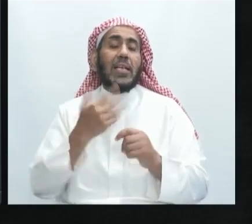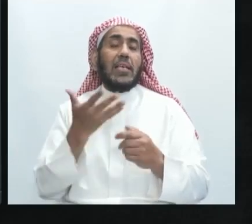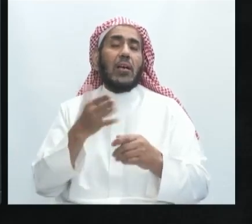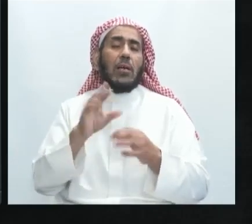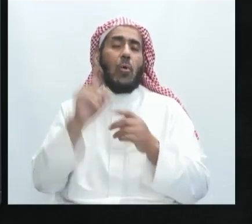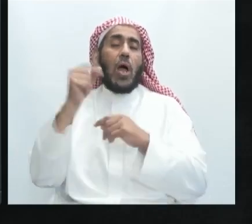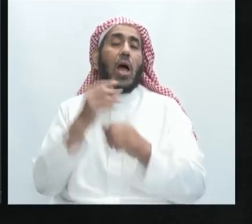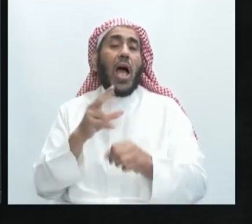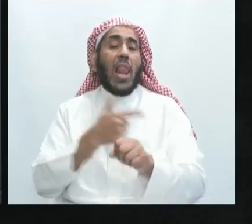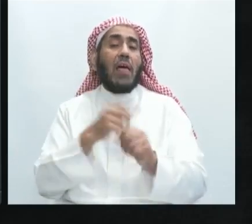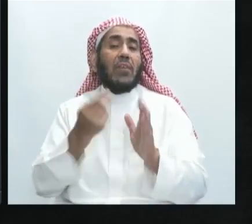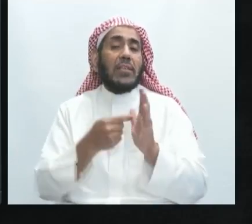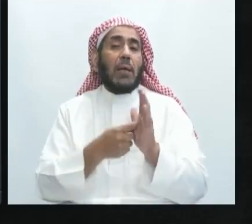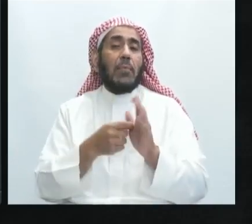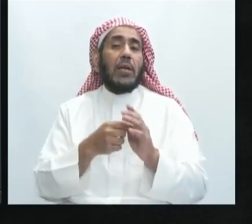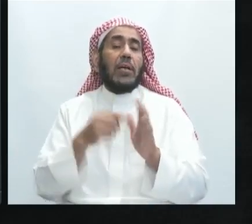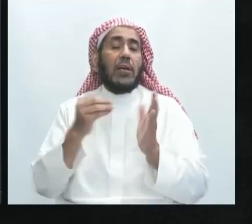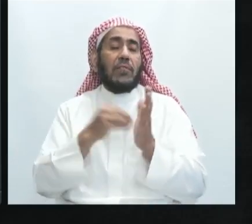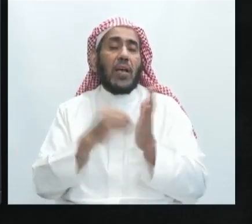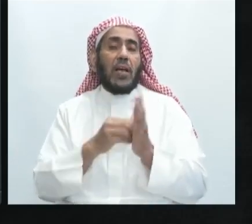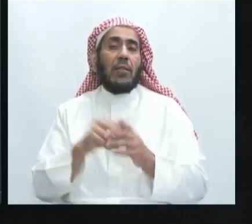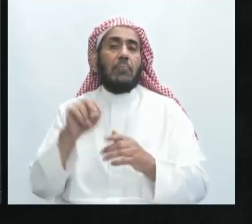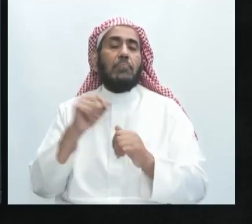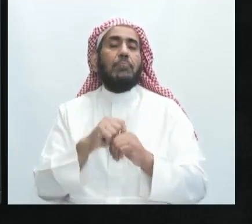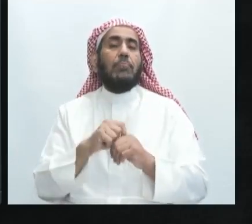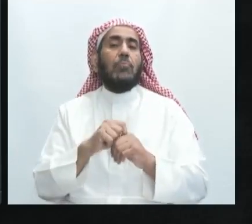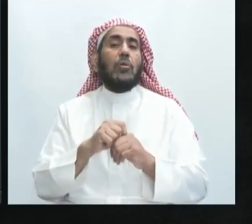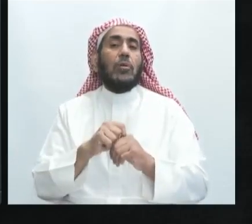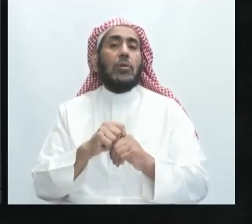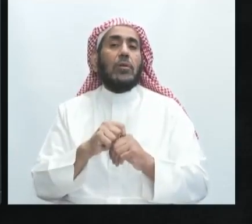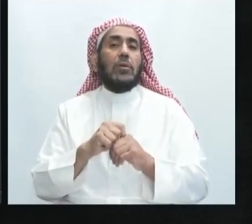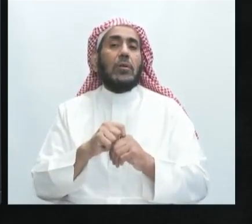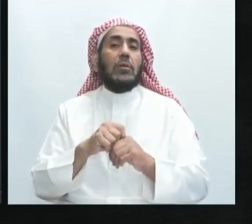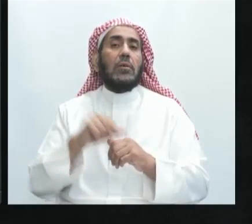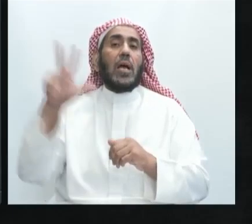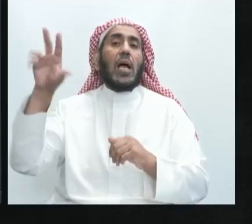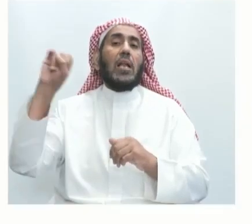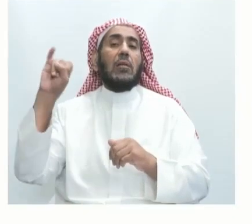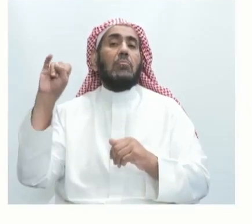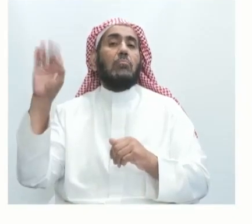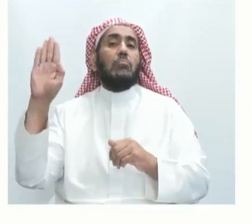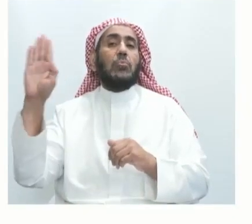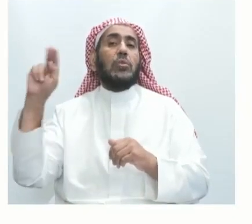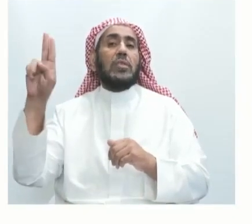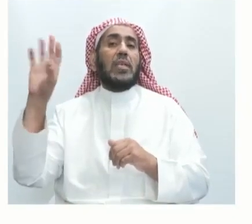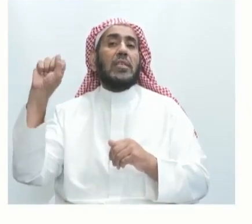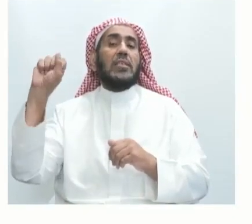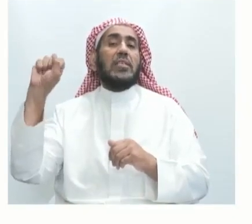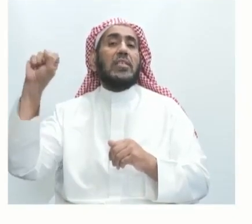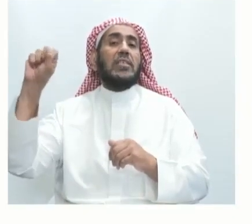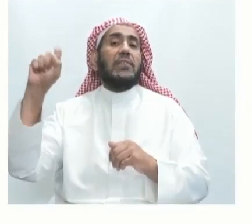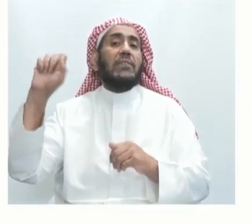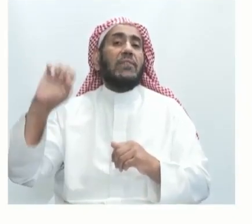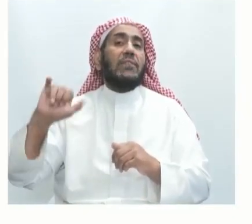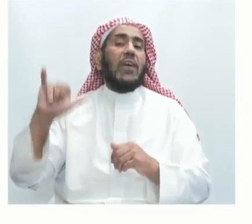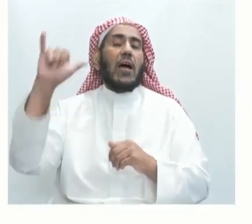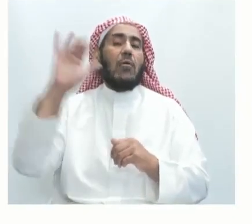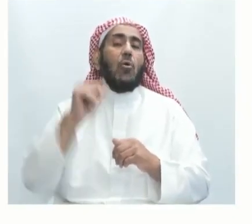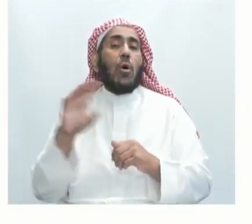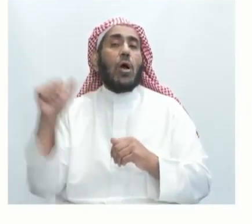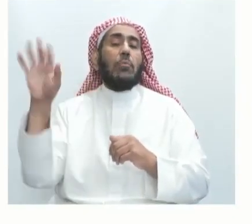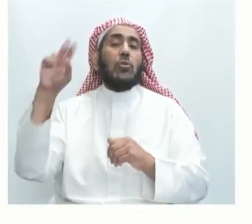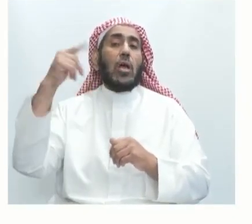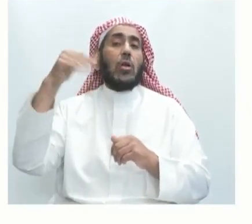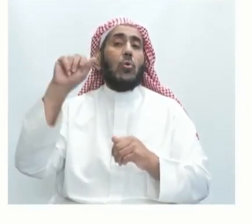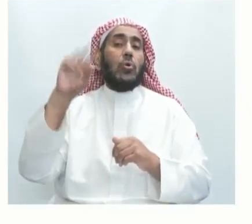قد الف كتابا في هذا الامر وهو المستشفى وهو المستصفه وايضا ابن